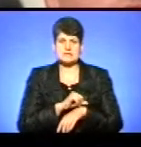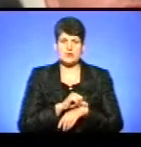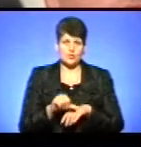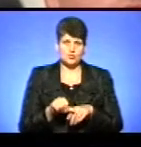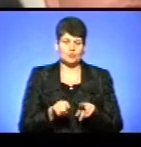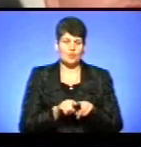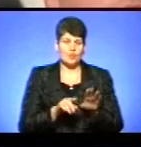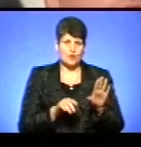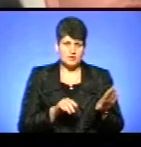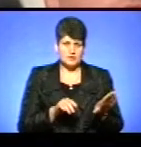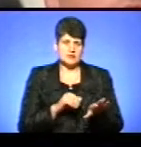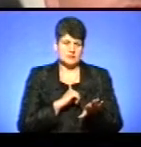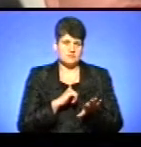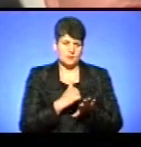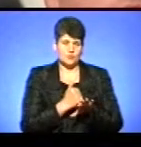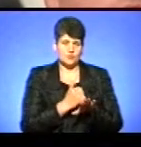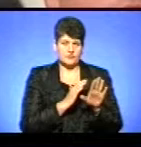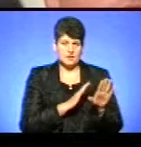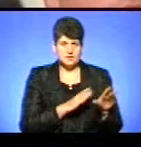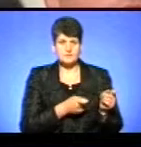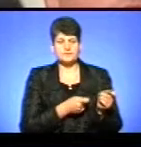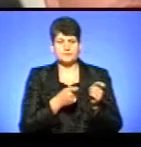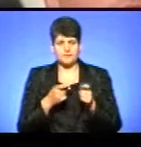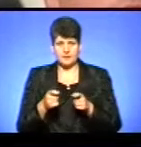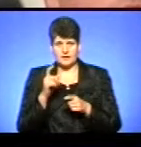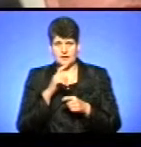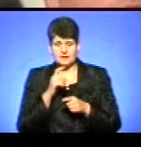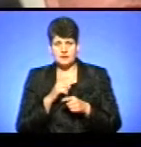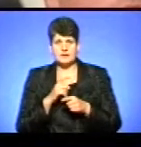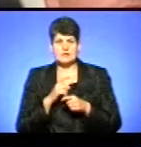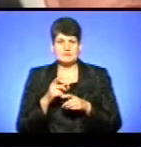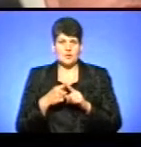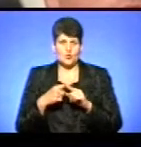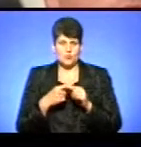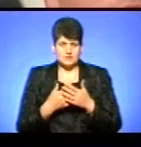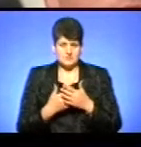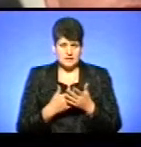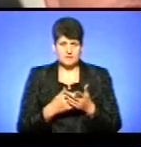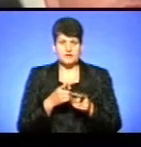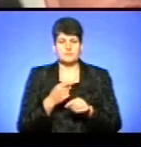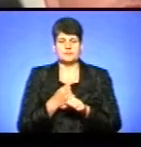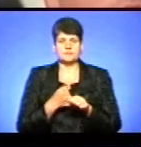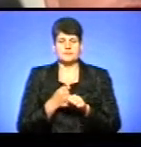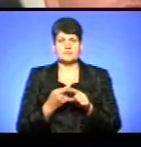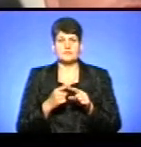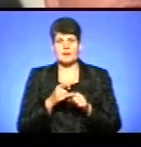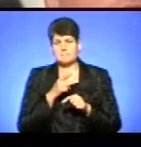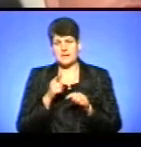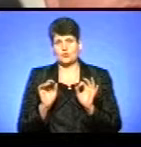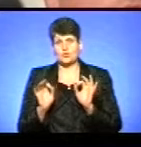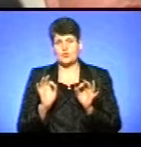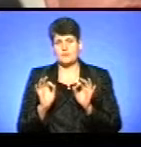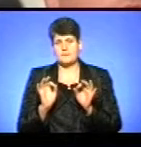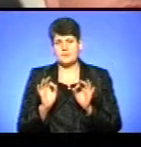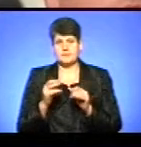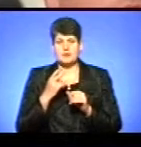там найголовніші там постачальник Мозирський НПЗ з Білорусі, він працював в цей період нормально. Ми